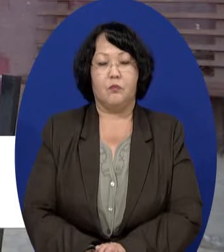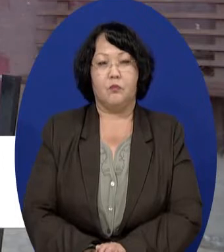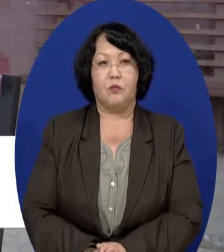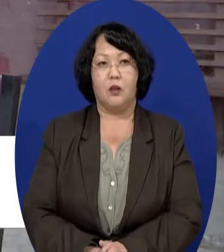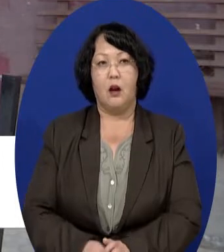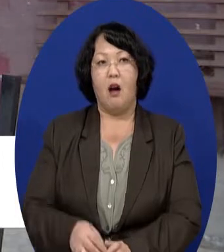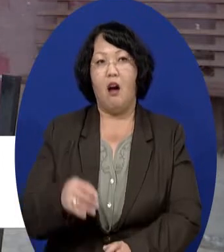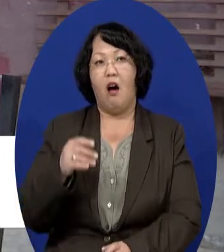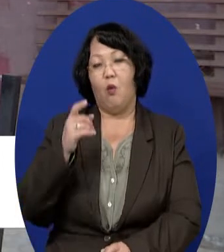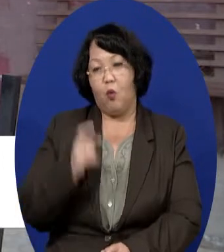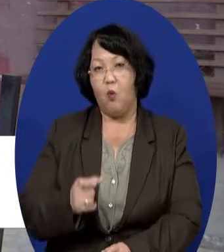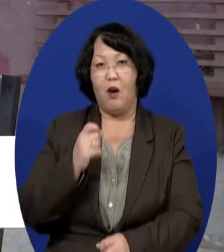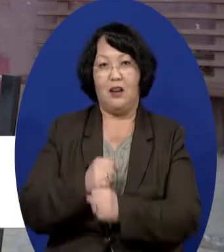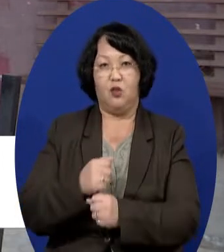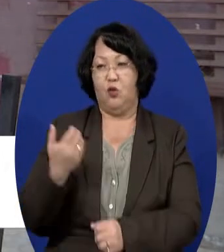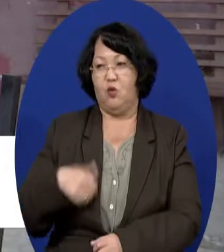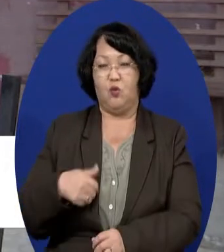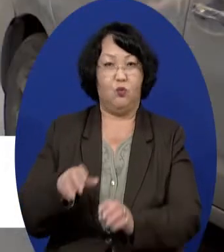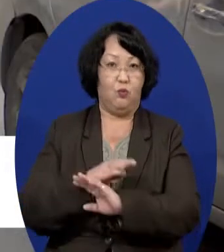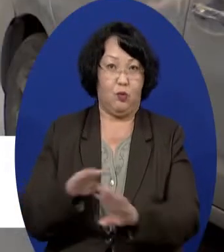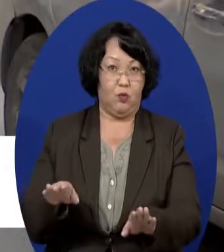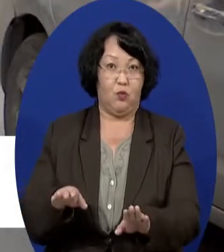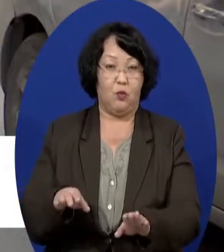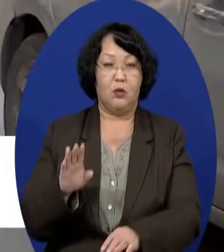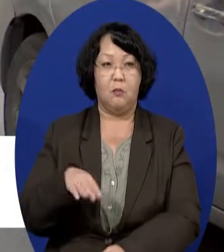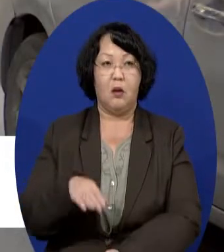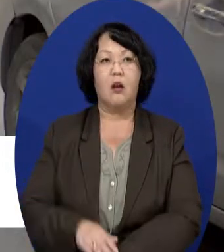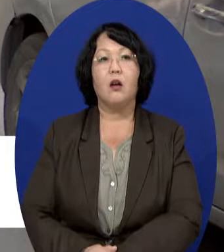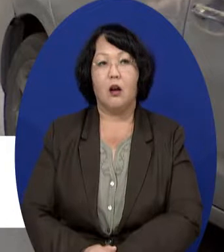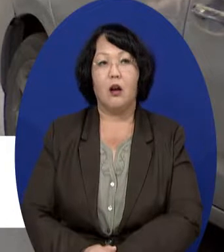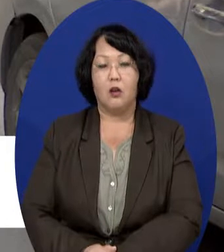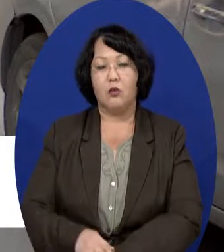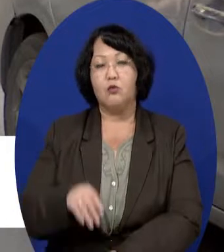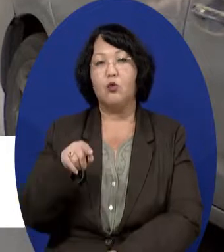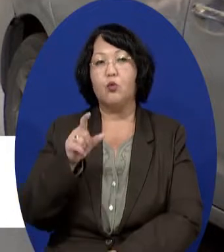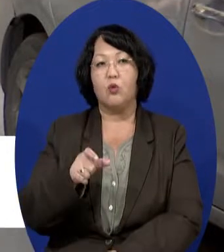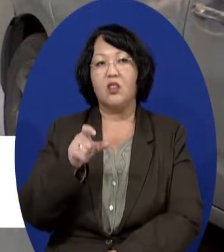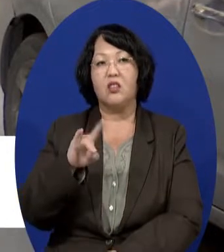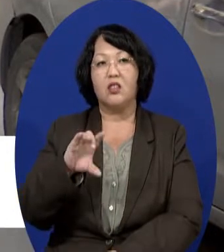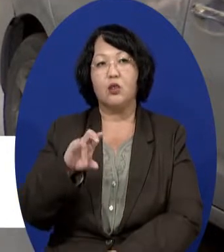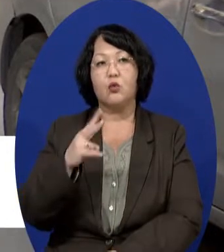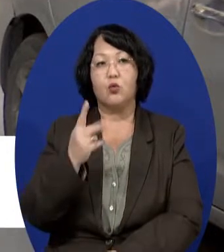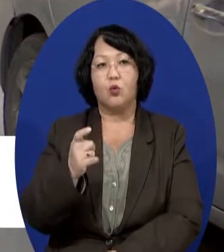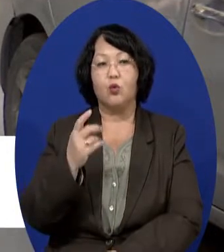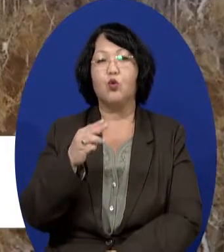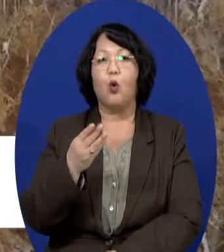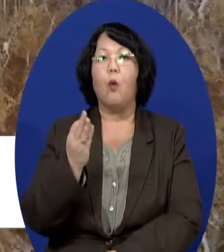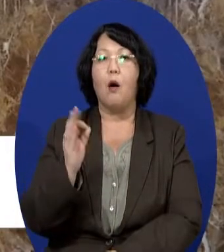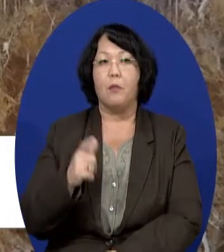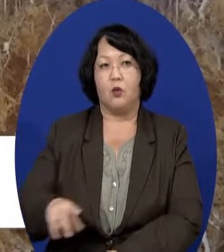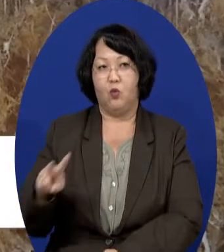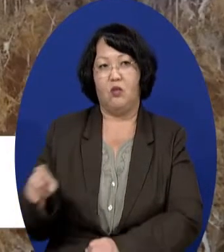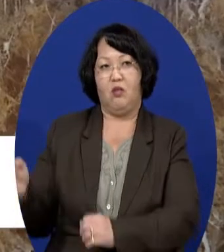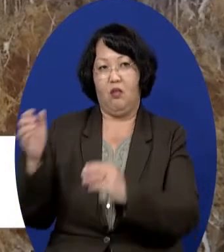ажил хүний гол хоос биш хүн ажлыг голдоггүй юм гэж ярих энэ хүнийг Эрдэнэ сүхэтгэ. Тэрээр Төв аймгаас Улаанбаатарт ирж суурьшаад 2 жил болж байна.